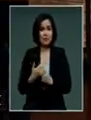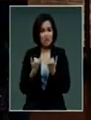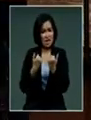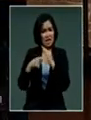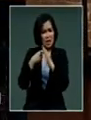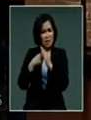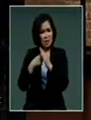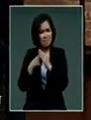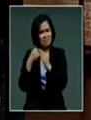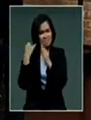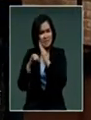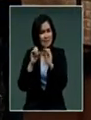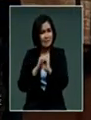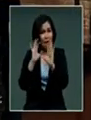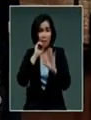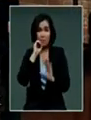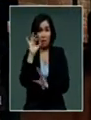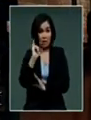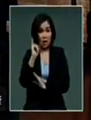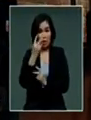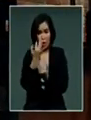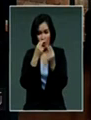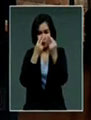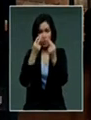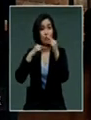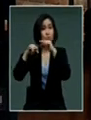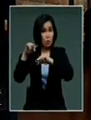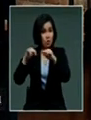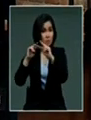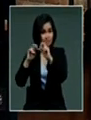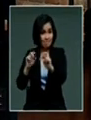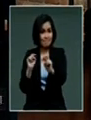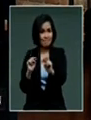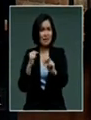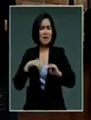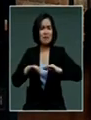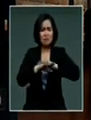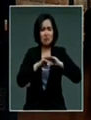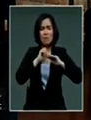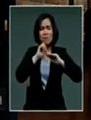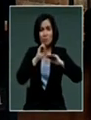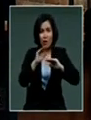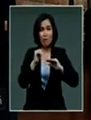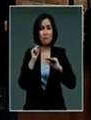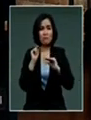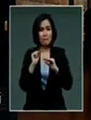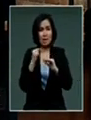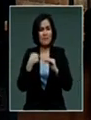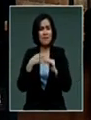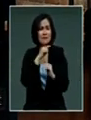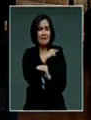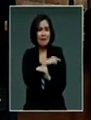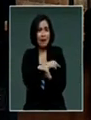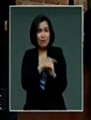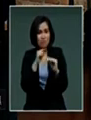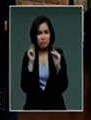สาเหตุที่ชัดเจนนะครับว ่ าสาเหตุที่เกิดขึ้นเป็นอย่างไรแต่ว่าเบื้องต้นเนี่ยพูดถึงว่ามีเรื่องของหิมะในปกคลุมอ